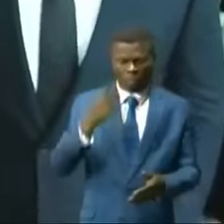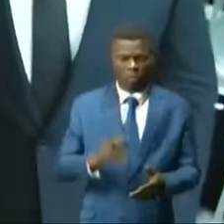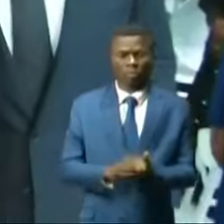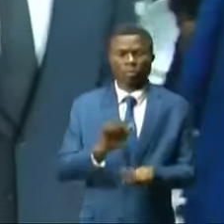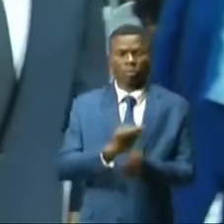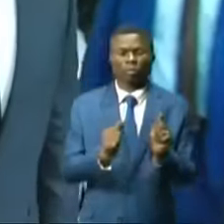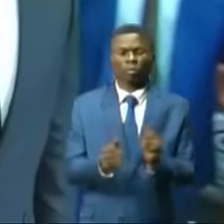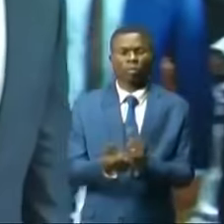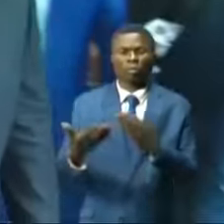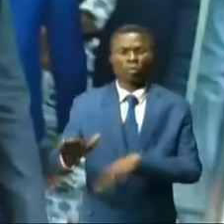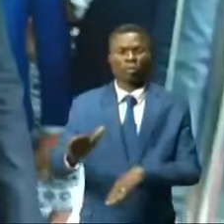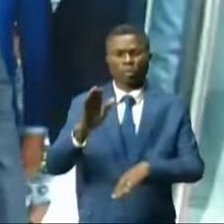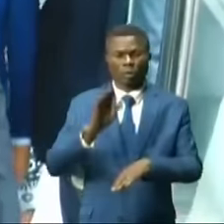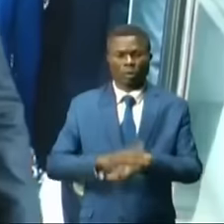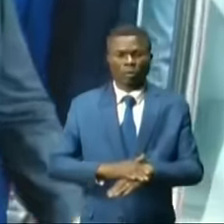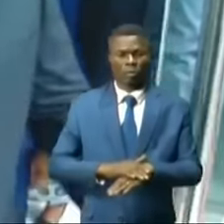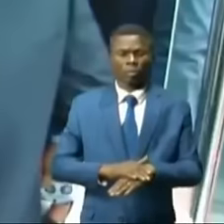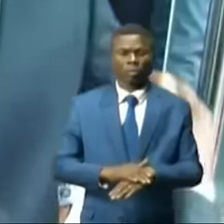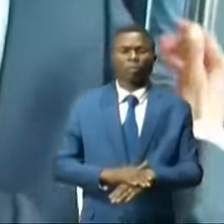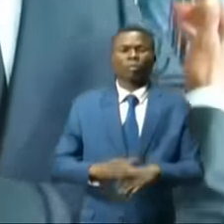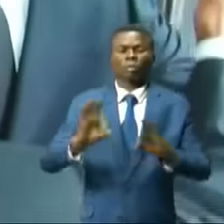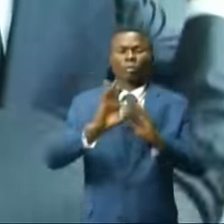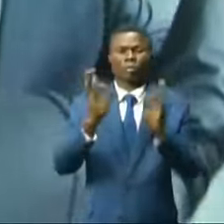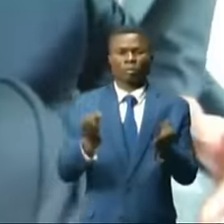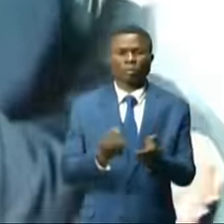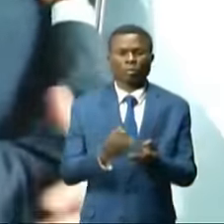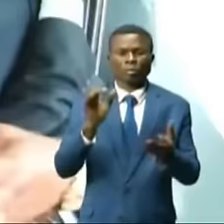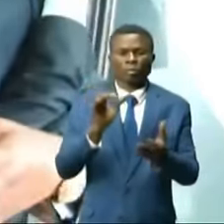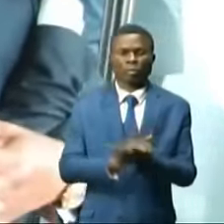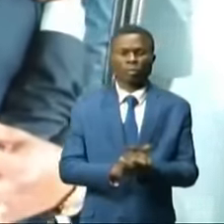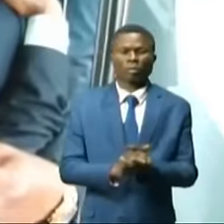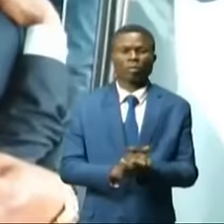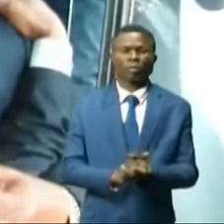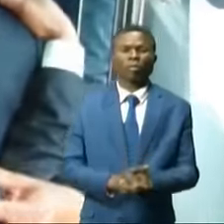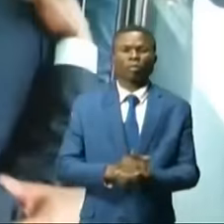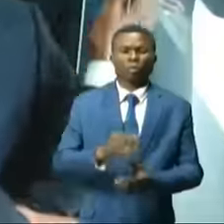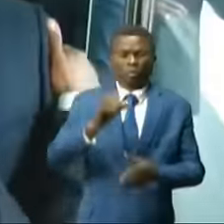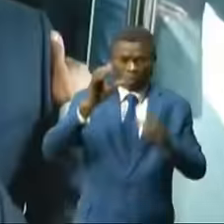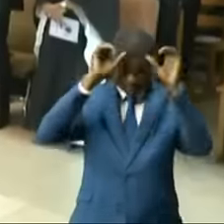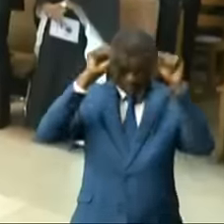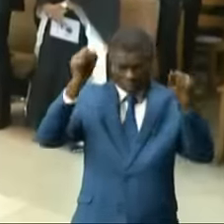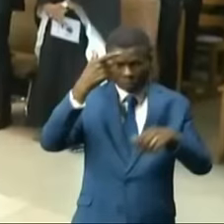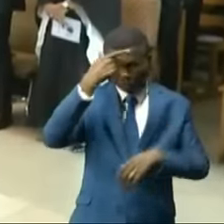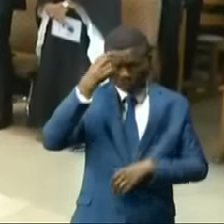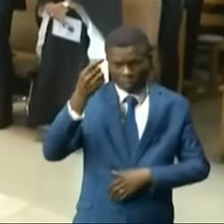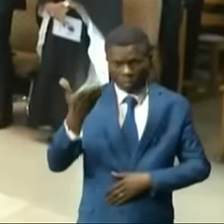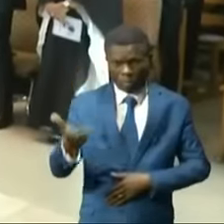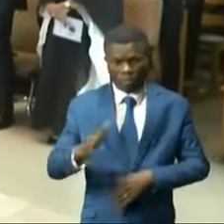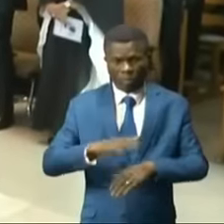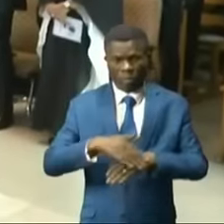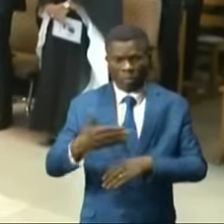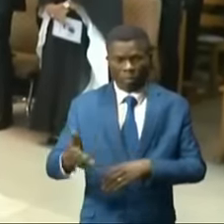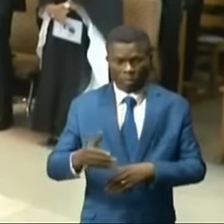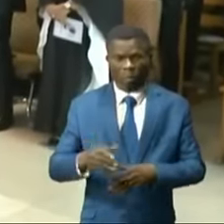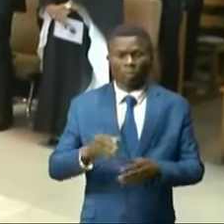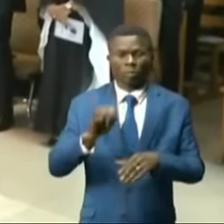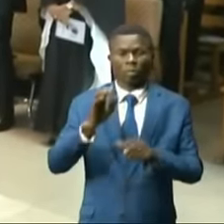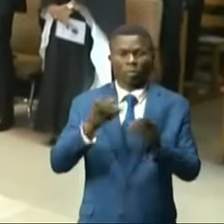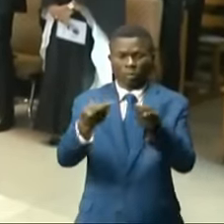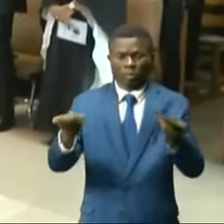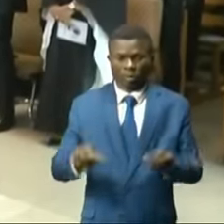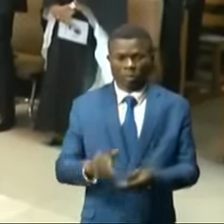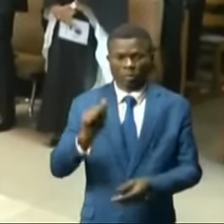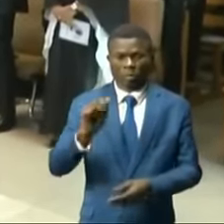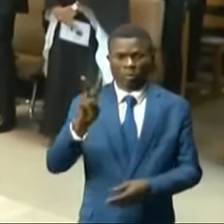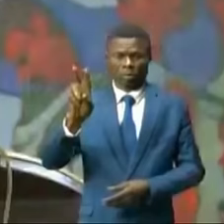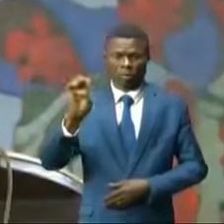triste circonstance qui a frappé la famille de Madame Antoinette Sassou. Après l'espace Ave Maria,